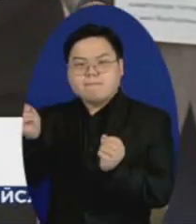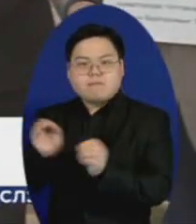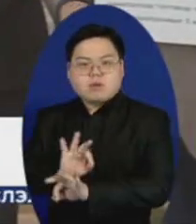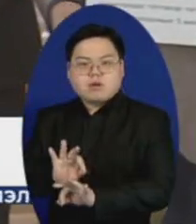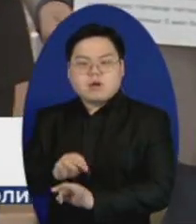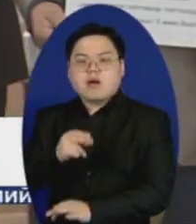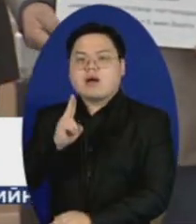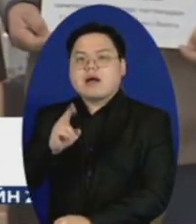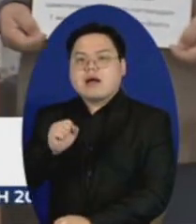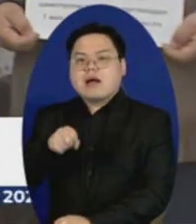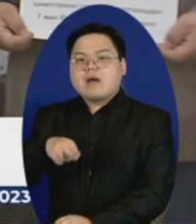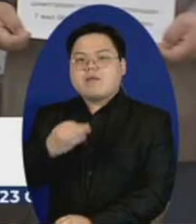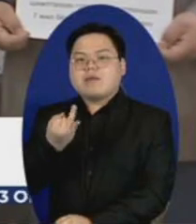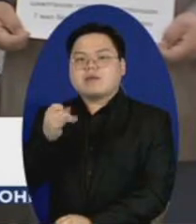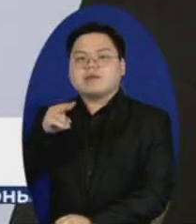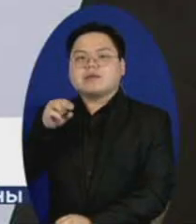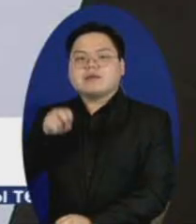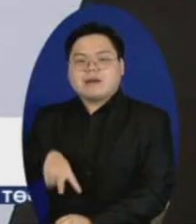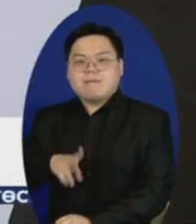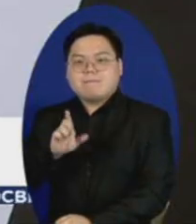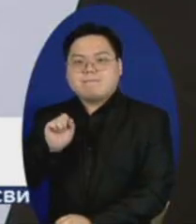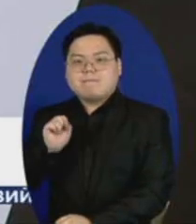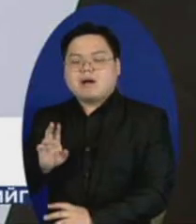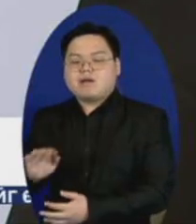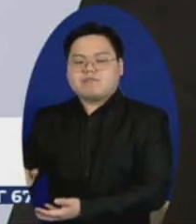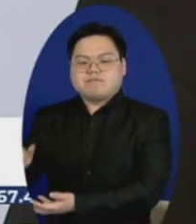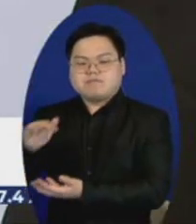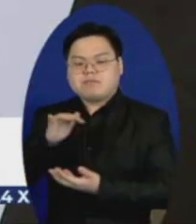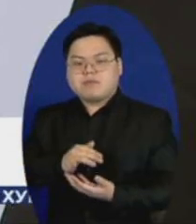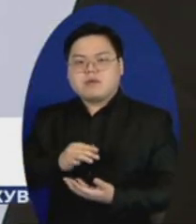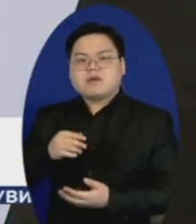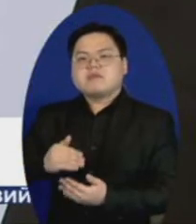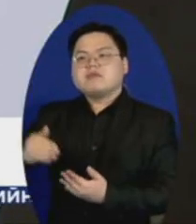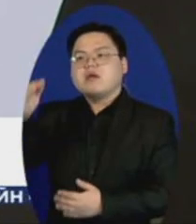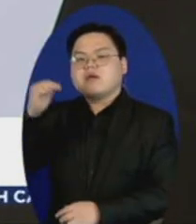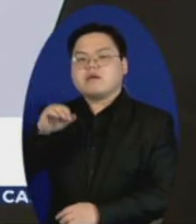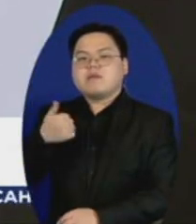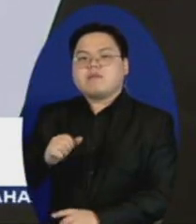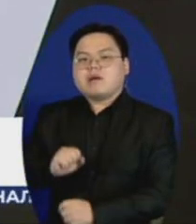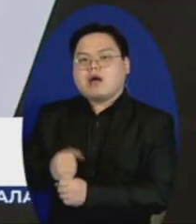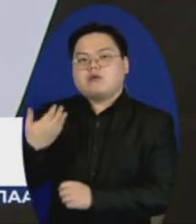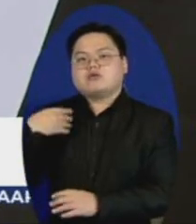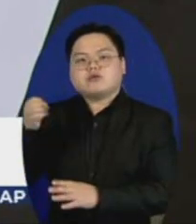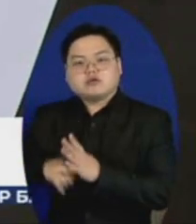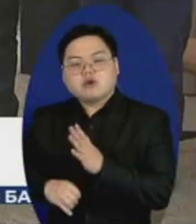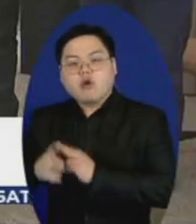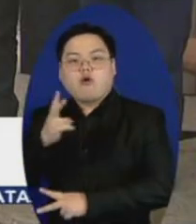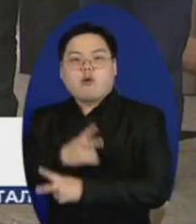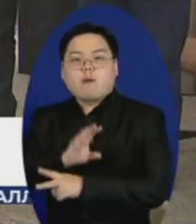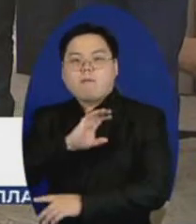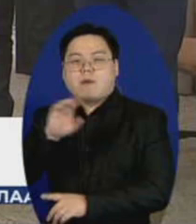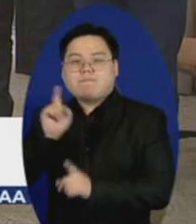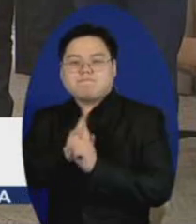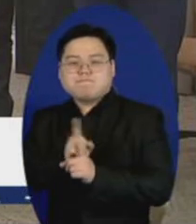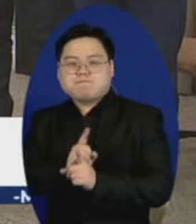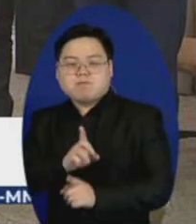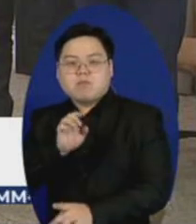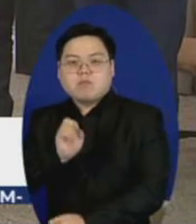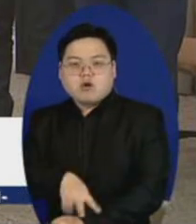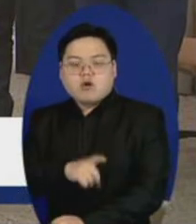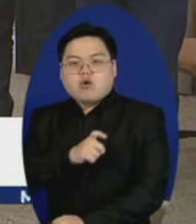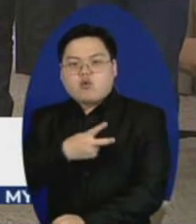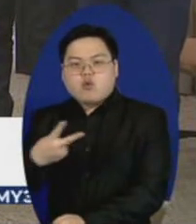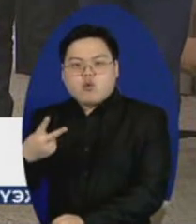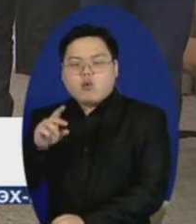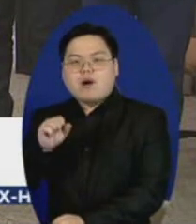Капитал банкнд байршуулах шийдвэр гаргасан албан тушаалтнууд хариуцах ёстой. За мөн хууль шүүхийн байгууллагаар явсан нөхцөлд хүү алдан